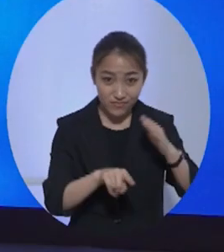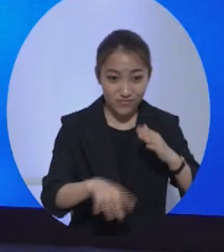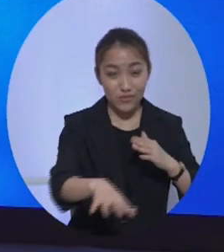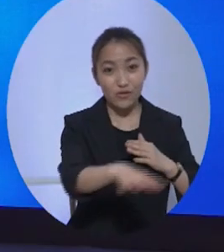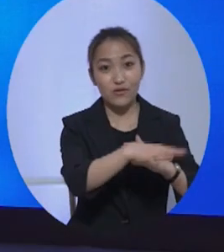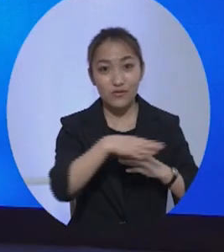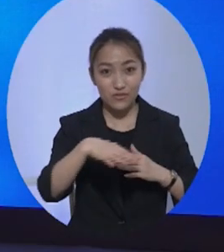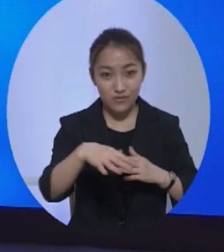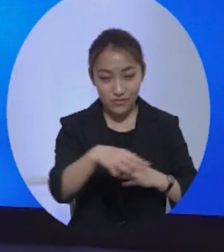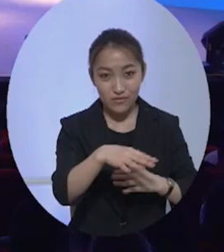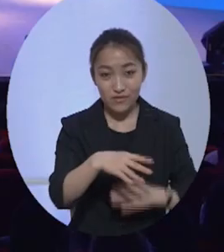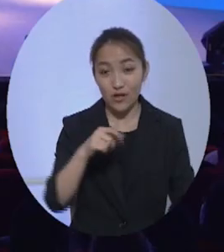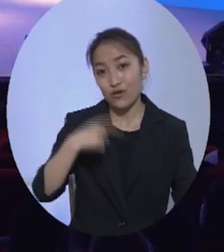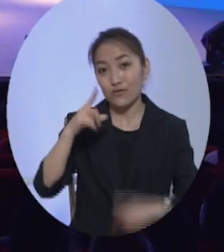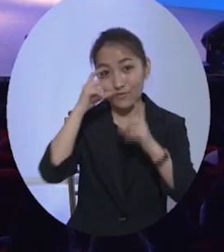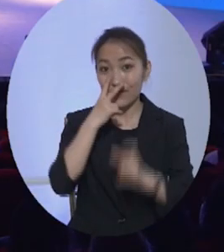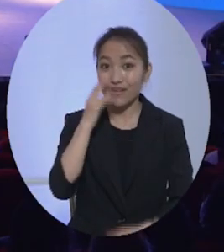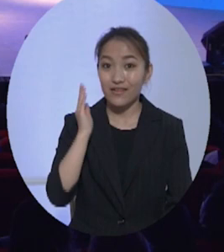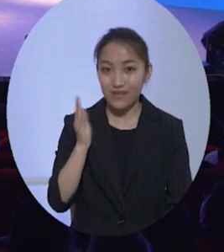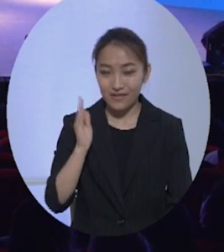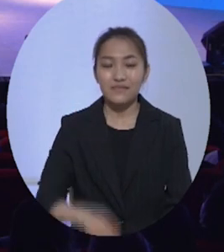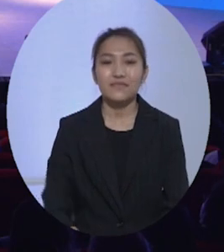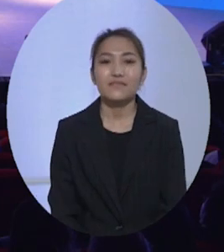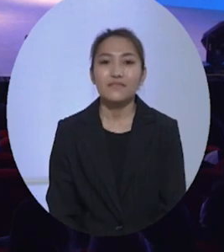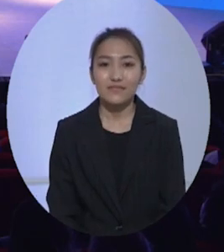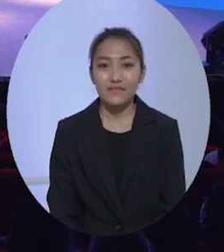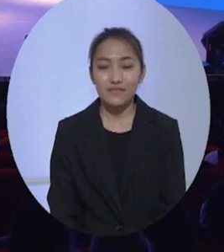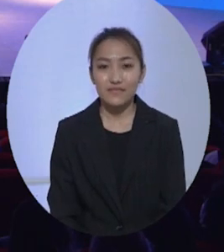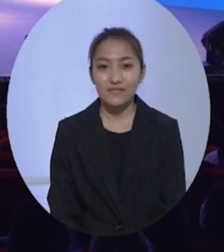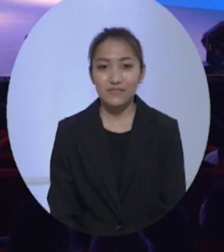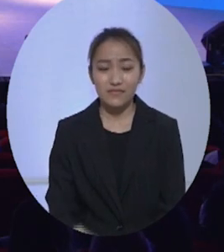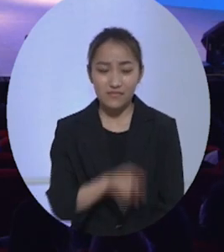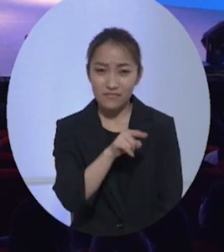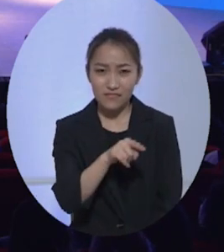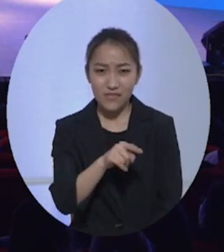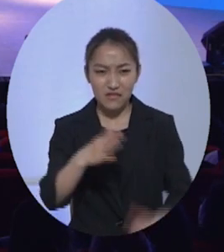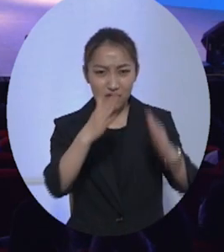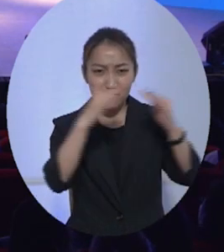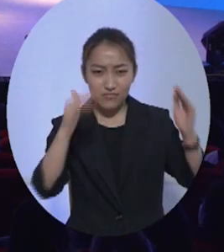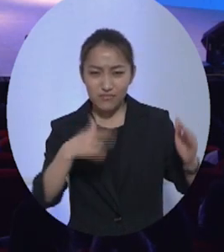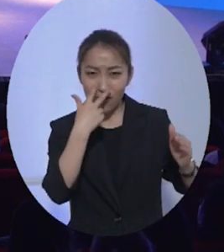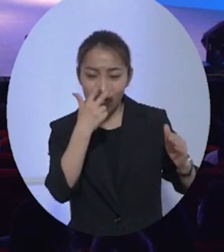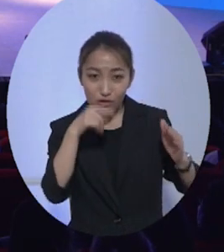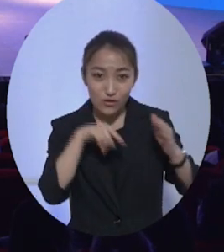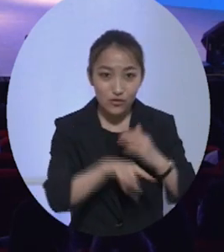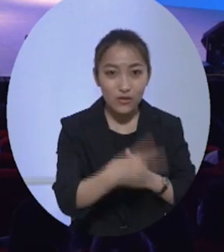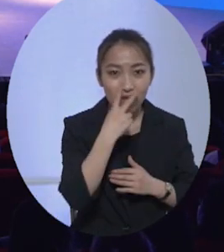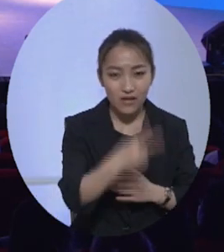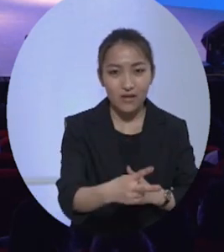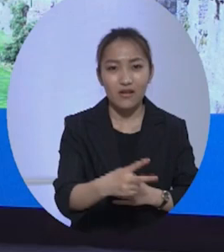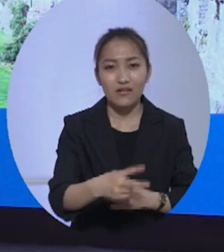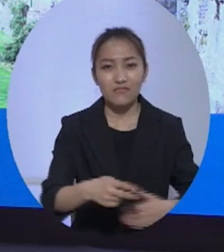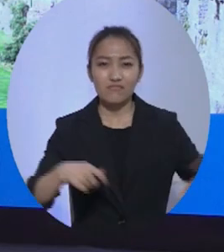би одоо энэ шилтгэнийг харуулъя тийм ээ. Энэ шилтгэн дотор хэдийгээр одоо өөрөөр хэлэх юм бол сонгодог